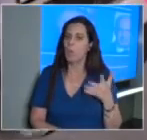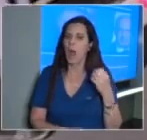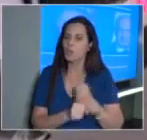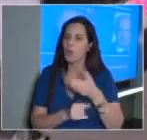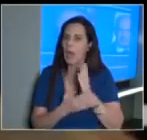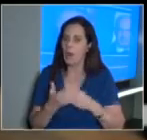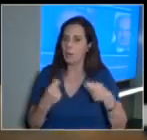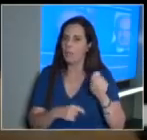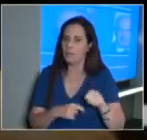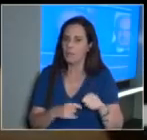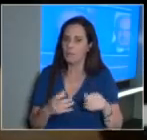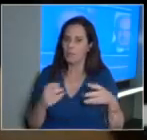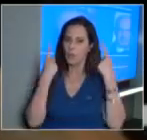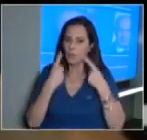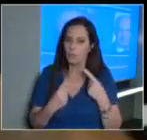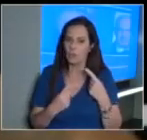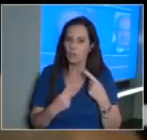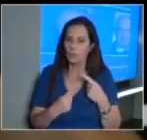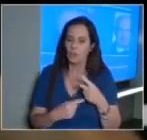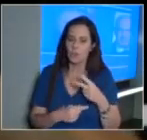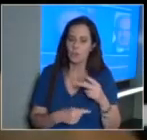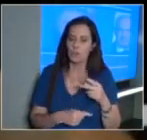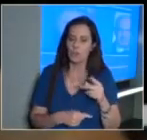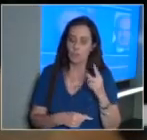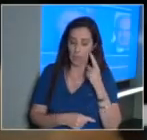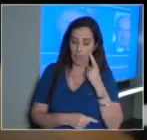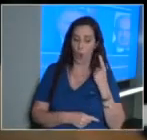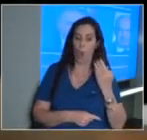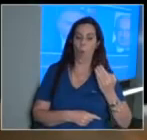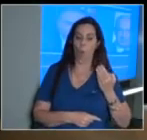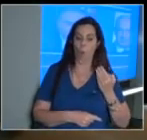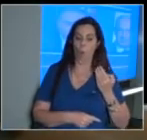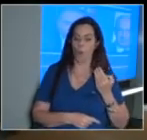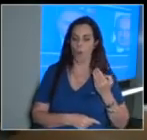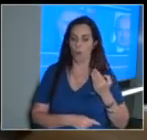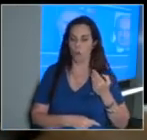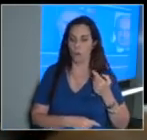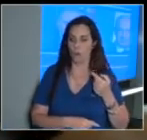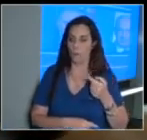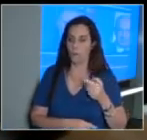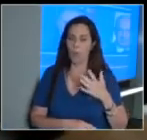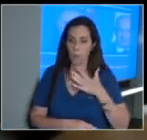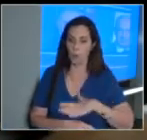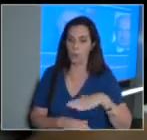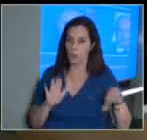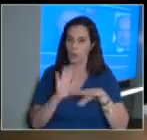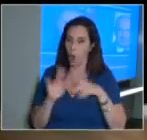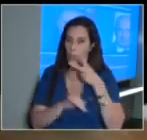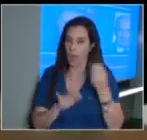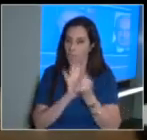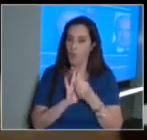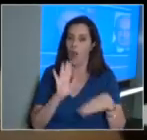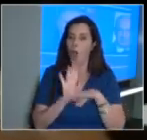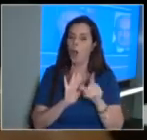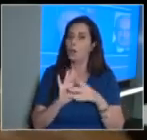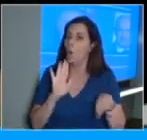חלק מהח"כים מהמפלגות החרדיות, עמדו בצד והסתכלו, חס וחלילה שהחוק הזה לא יופל, שלא יעבור, הם רצו שהחוק הזה יעבור. החוק